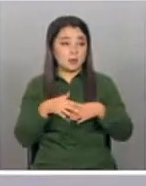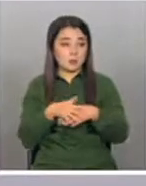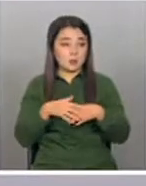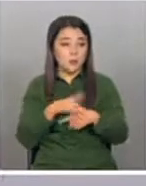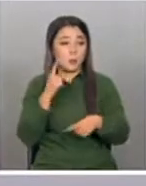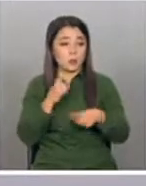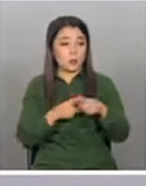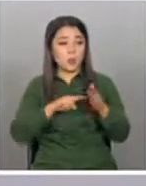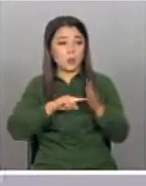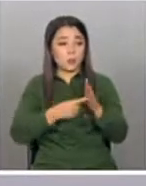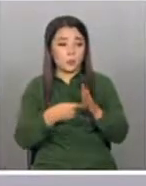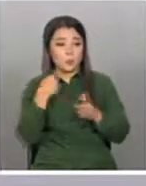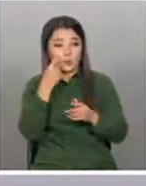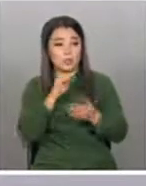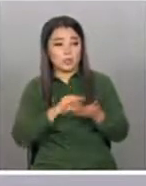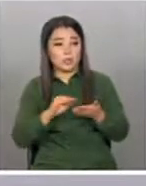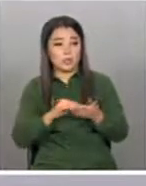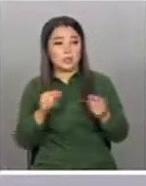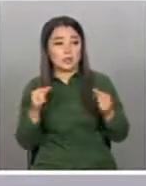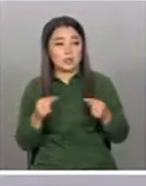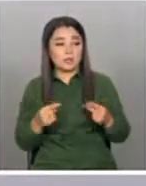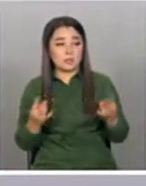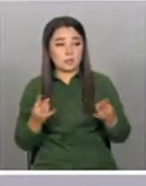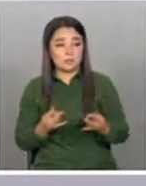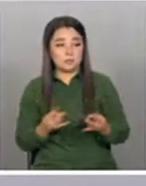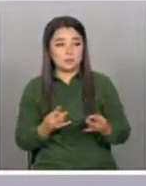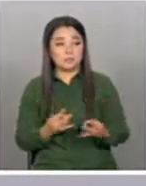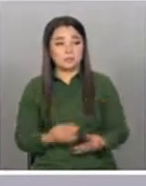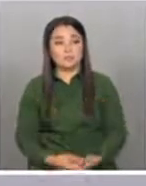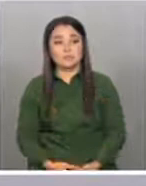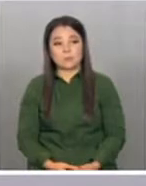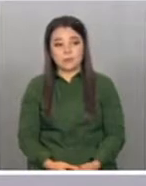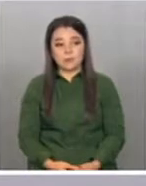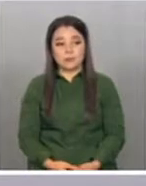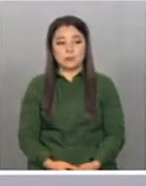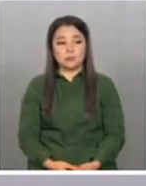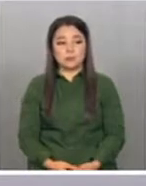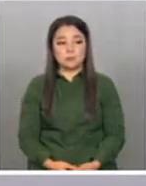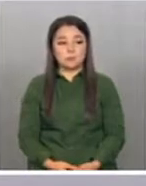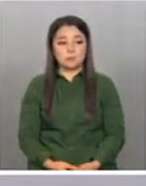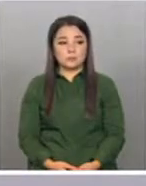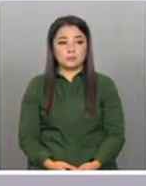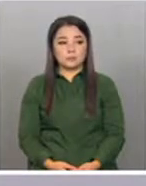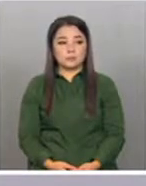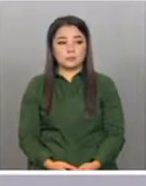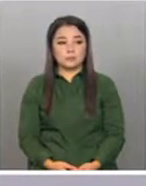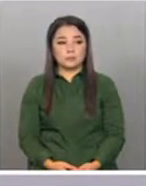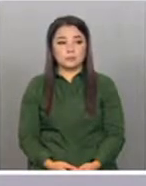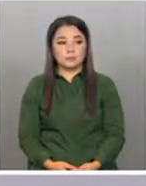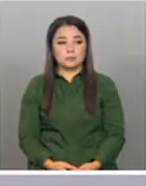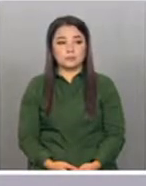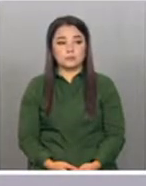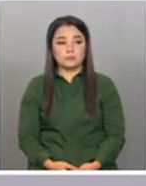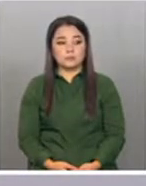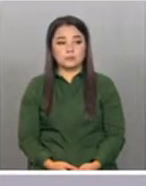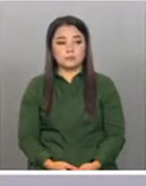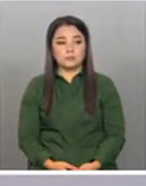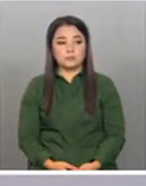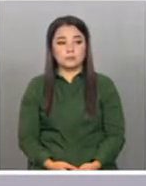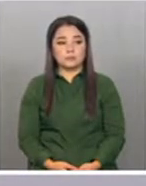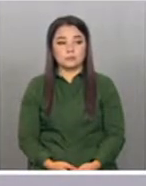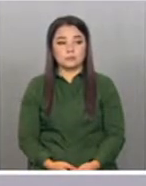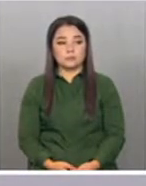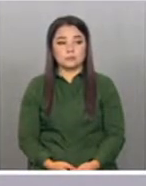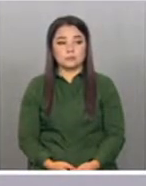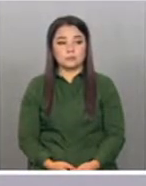қосындыны көбейтінді түріне келтіріңіздер. Берілгені 3zx-тің кубы азайту 2 көбейтілген